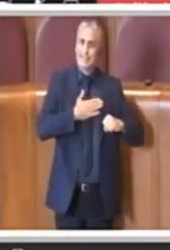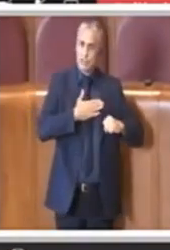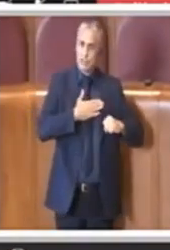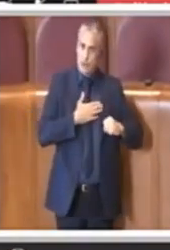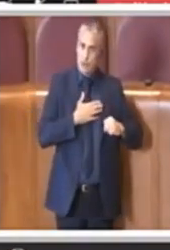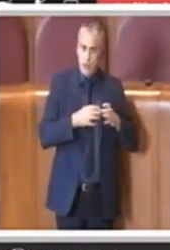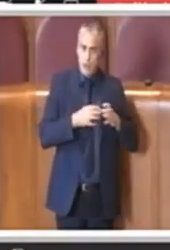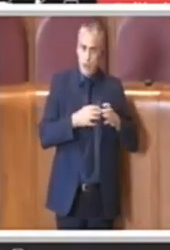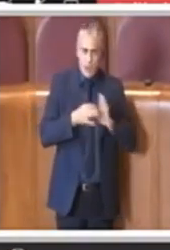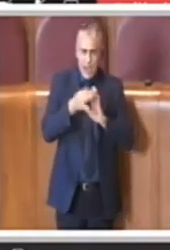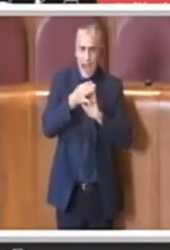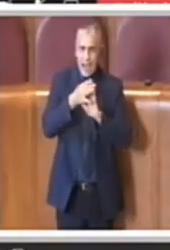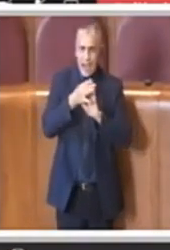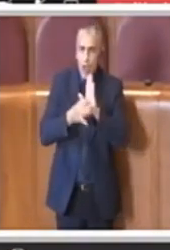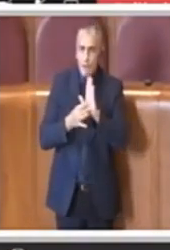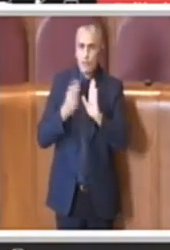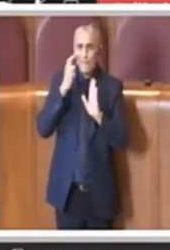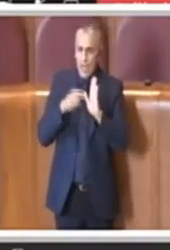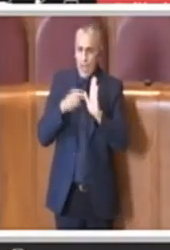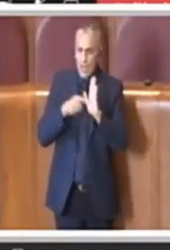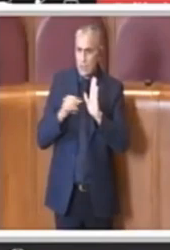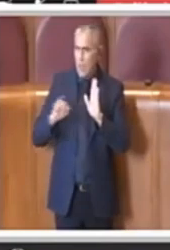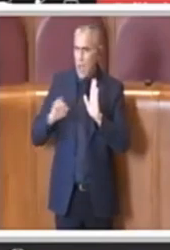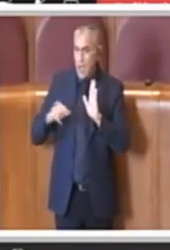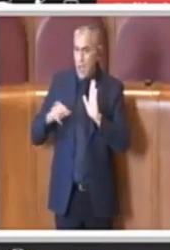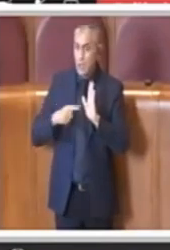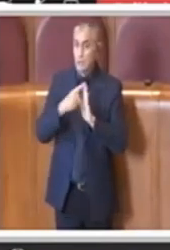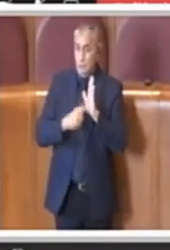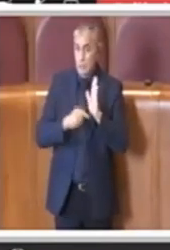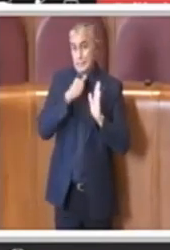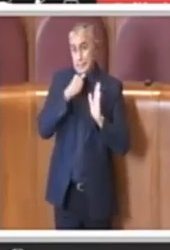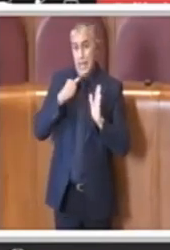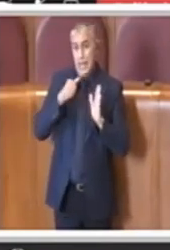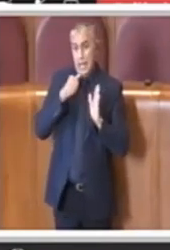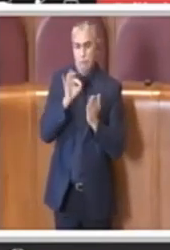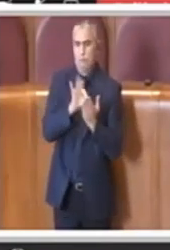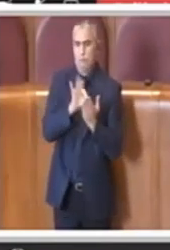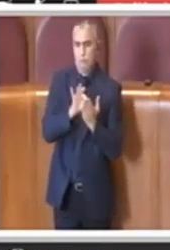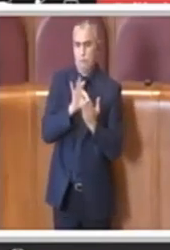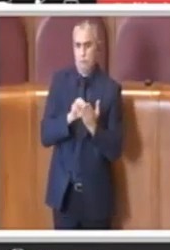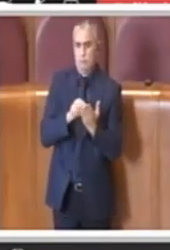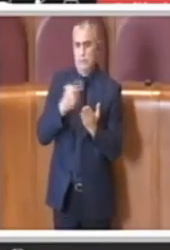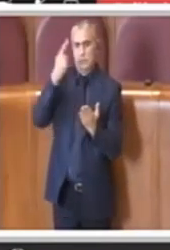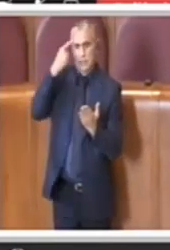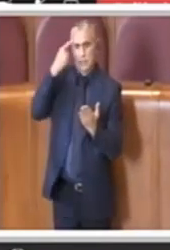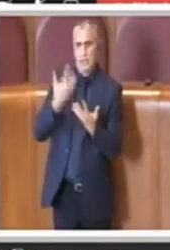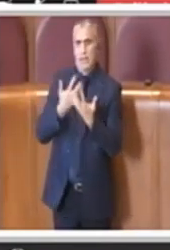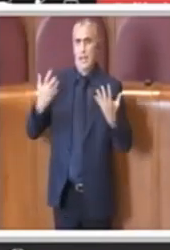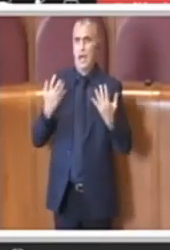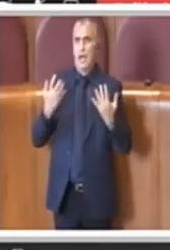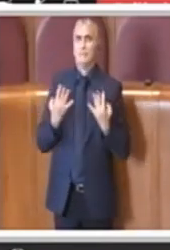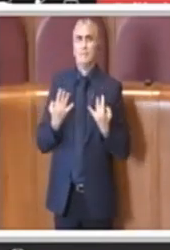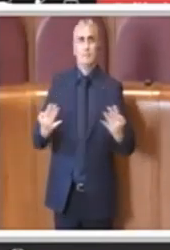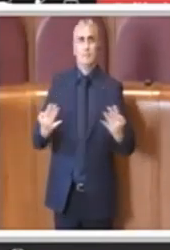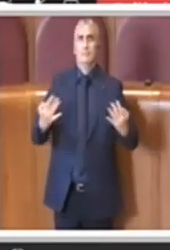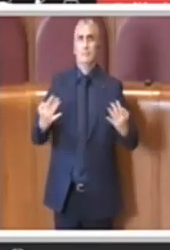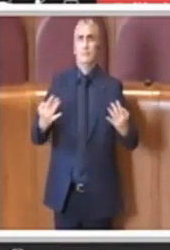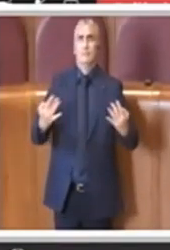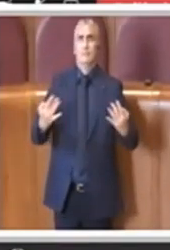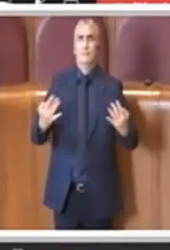un regolamento del verde, strumento indispensabile per garantire al meglio la gestione del verde urbano. Ecco,